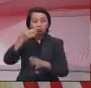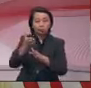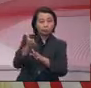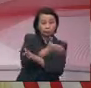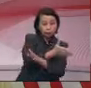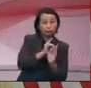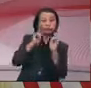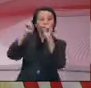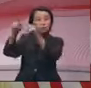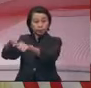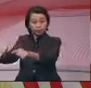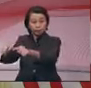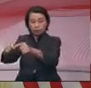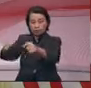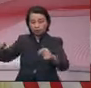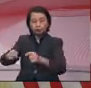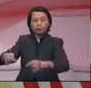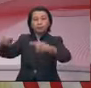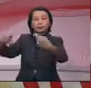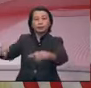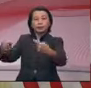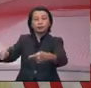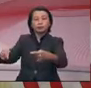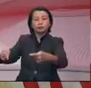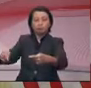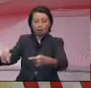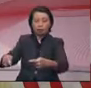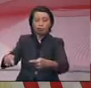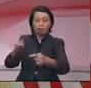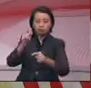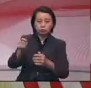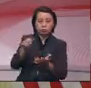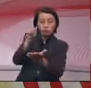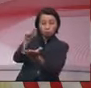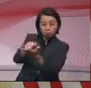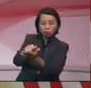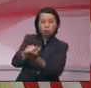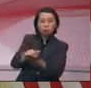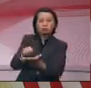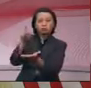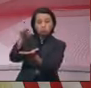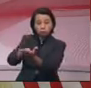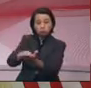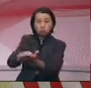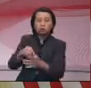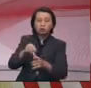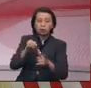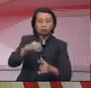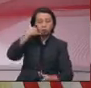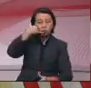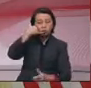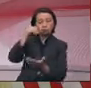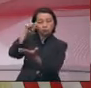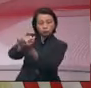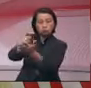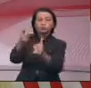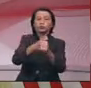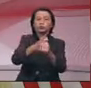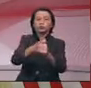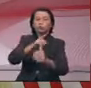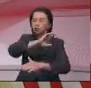ke premis ataupun venue yang berkaitan. Semua SOP yang